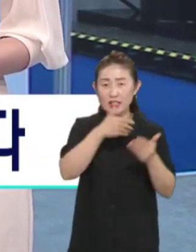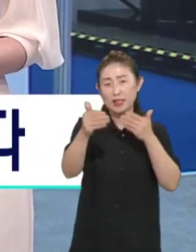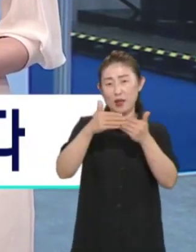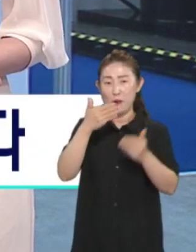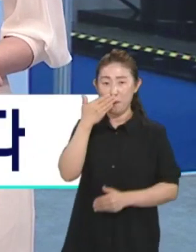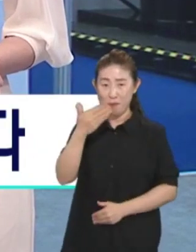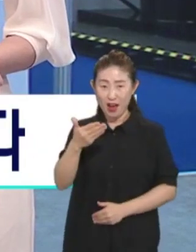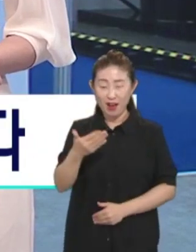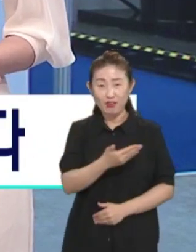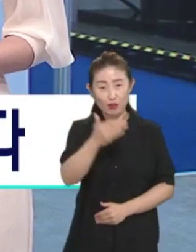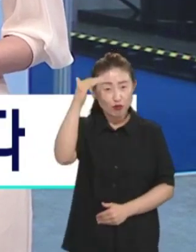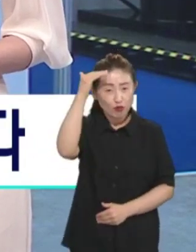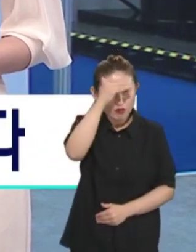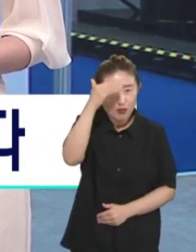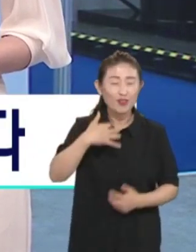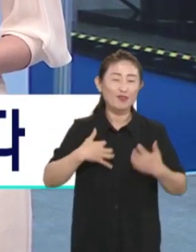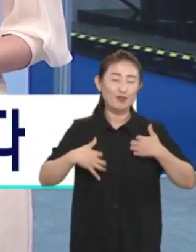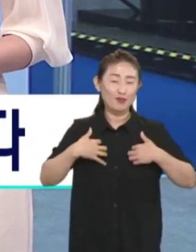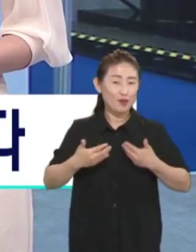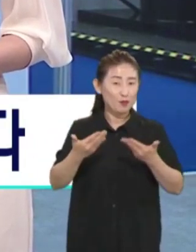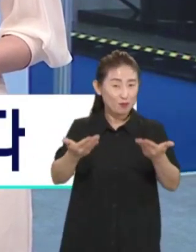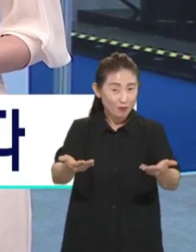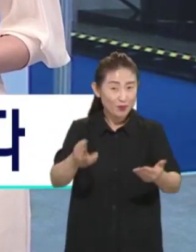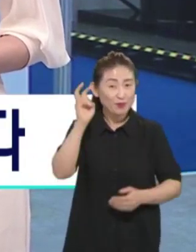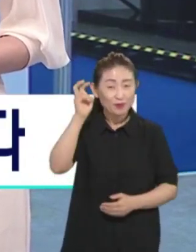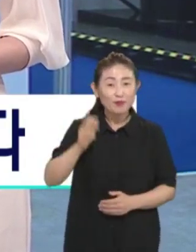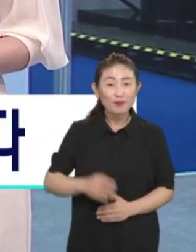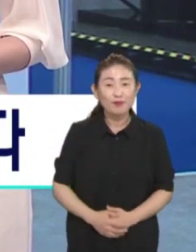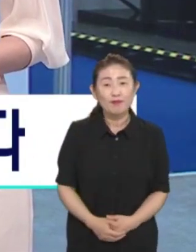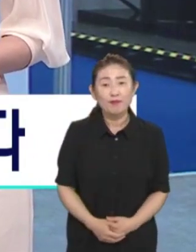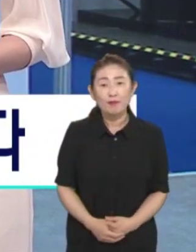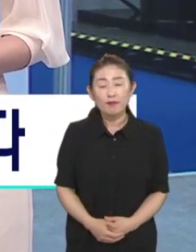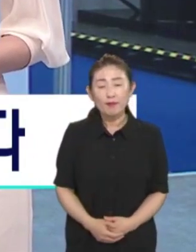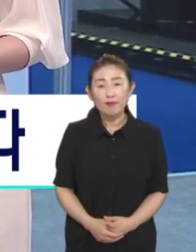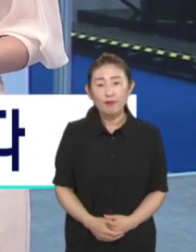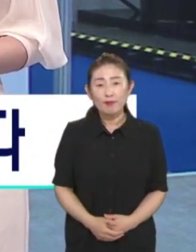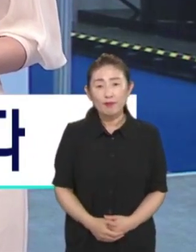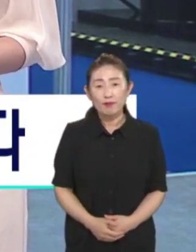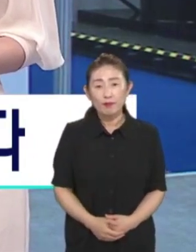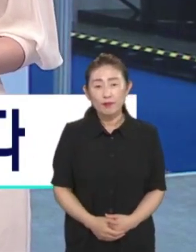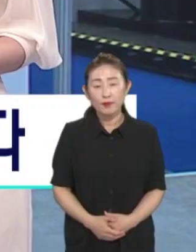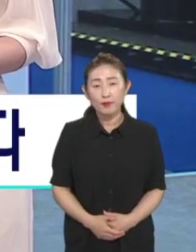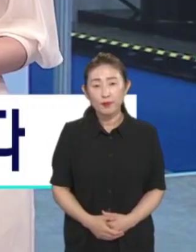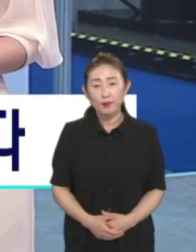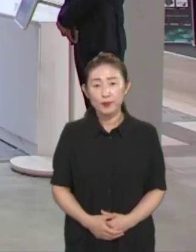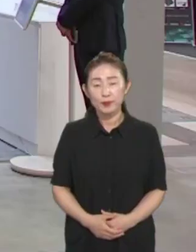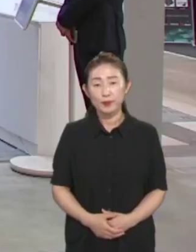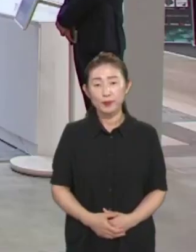마련돼 일반 관람객들에게도 큰 즐거움을 선사할 전망입니다. 노동현 기자의 보도입니다.